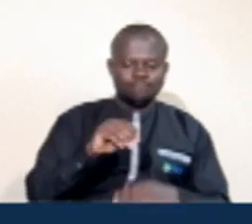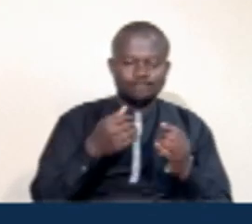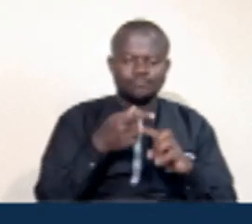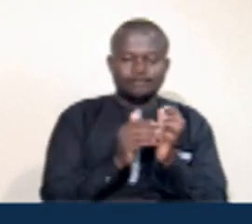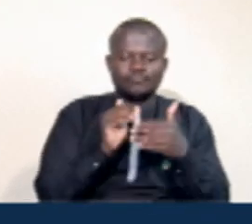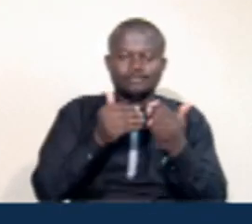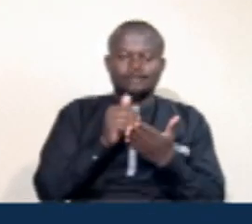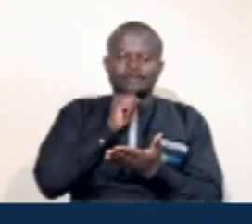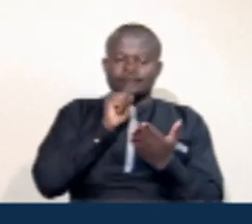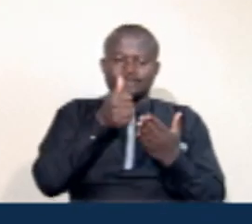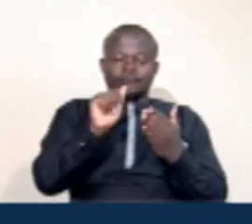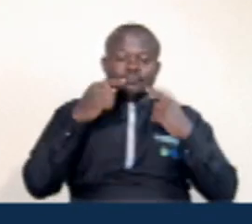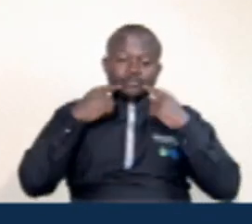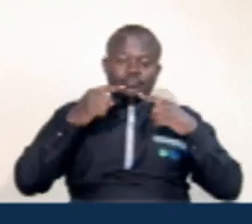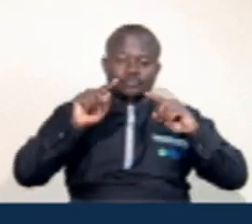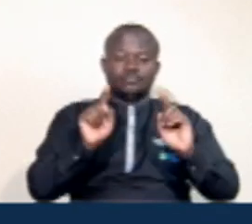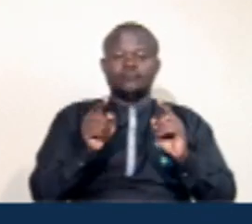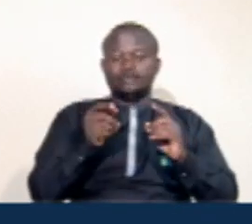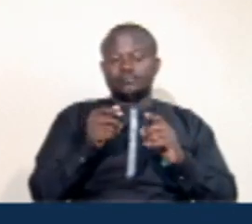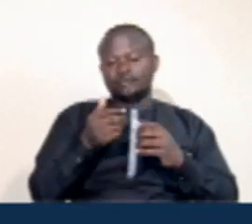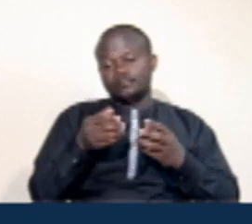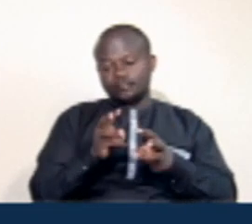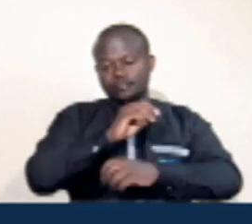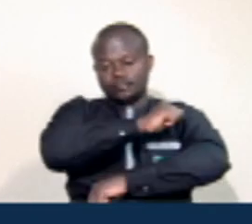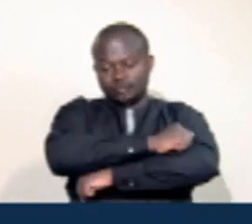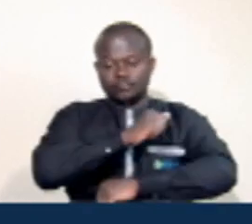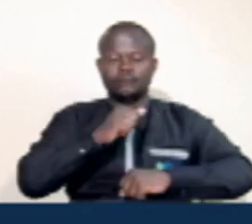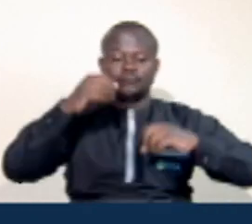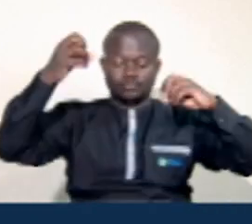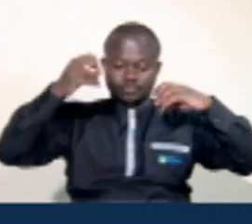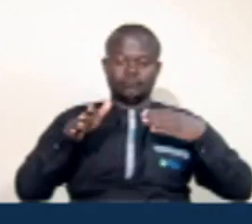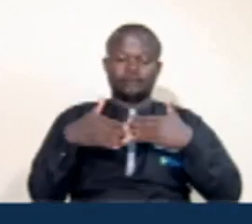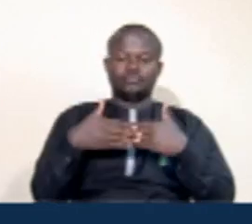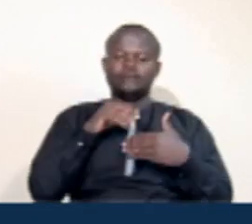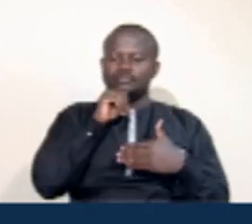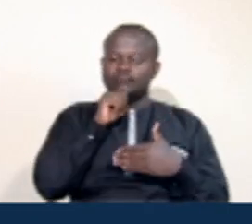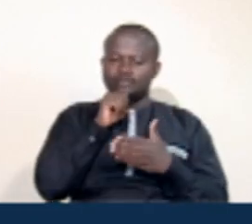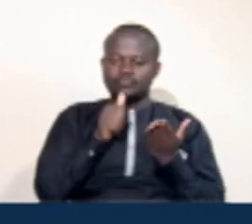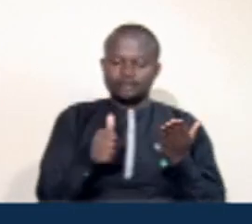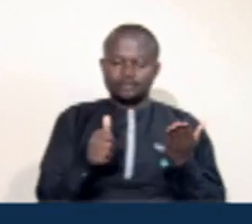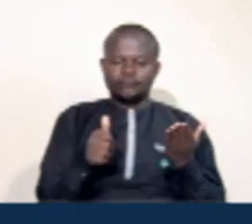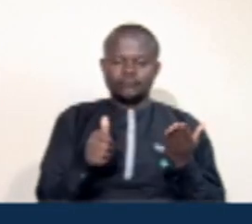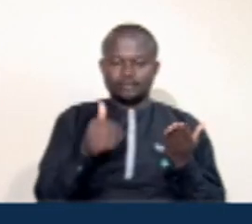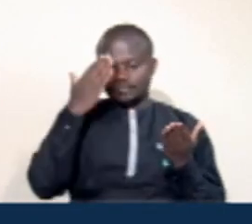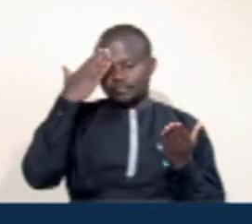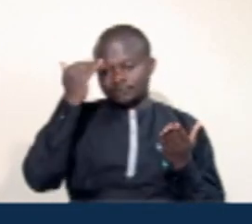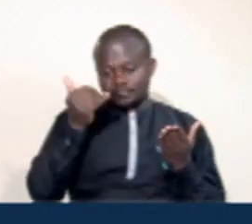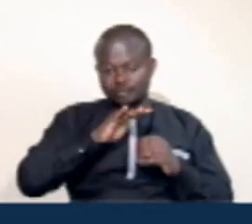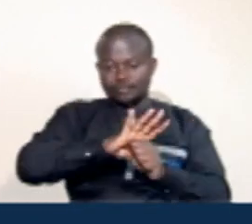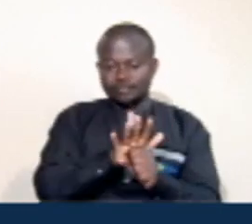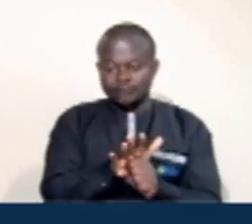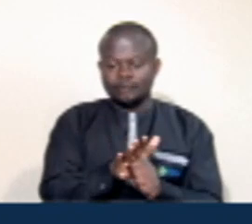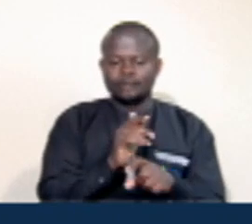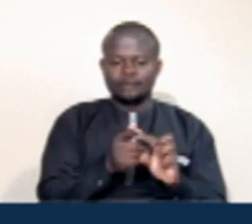nubwo iritangazo ryuko amashuri agiye kuba y'ikigara agiye kuba afunze nta nubwo ari ukubera COVID